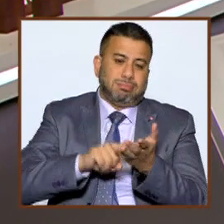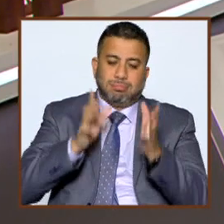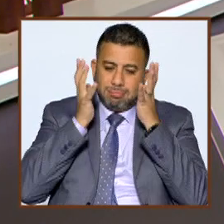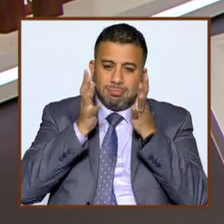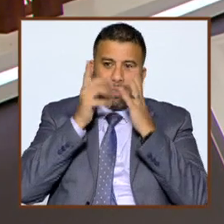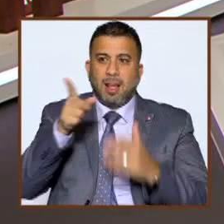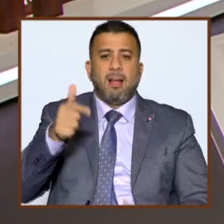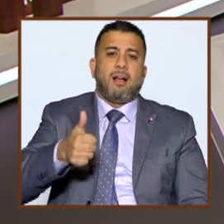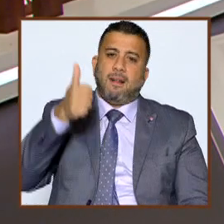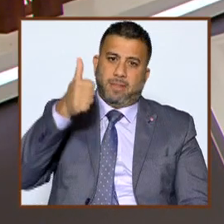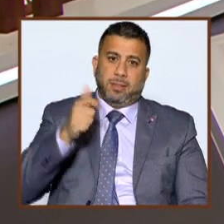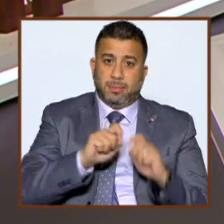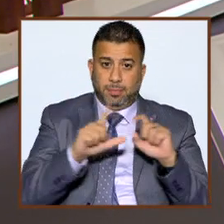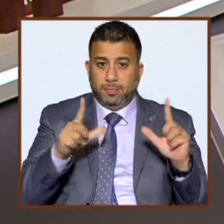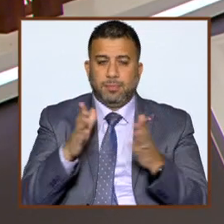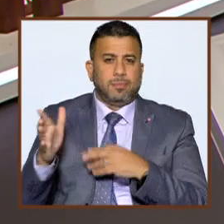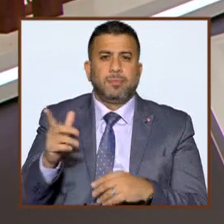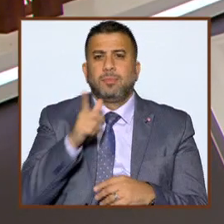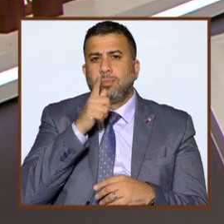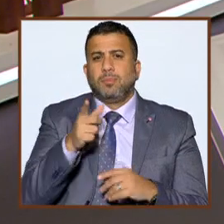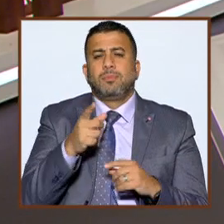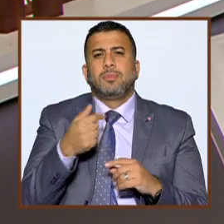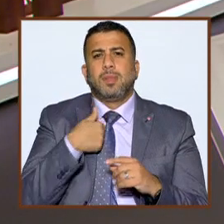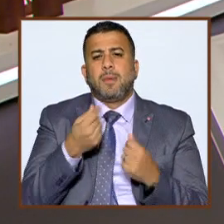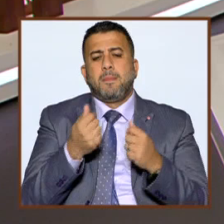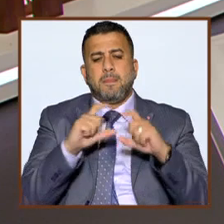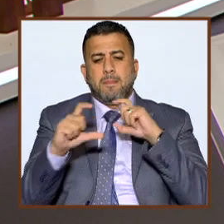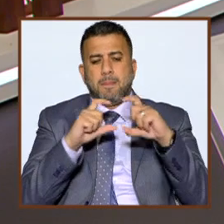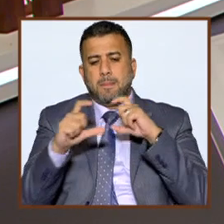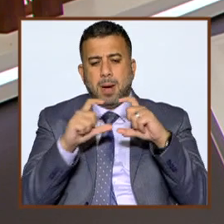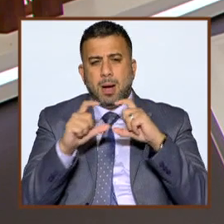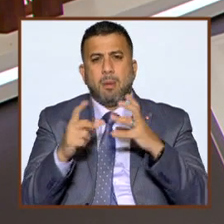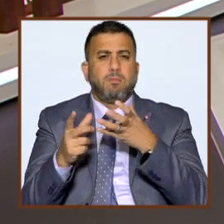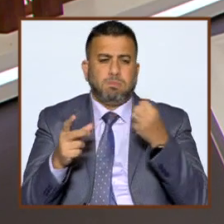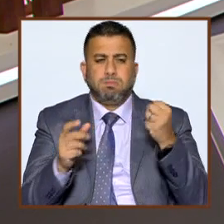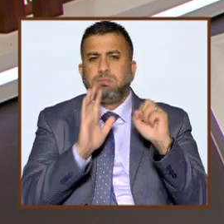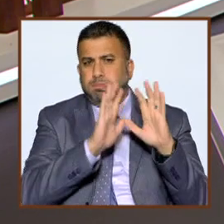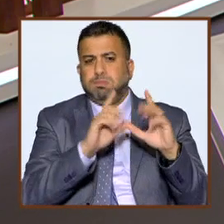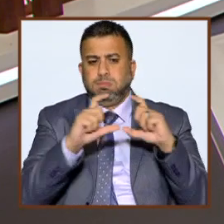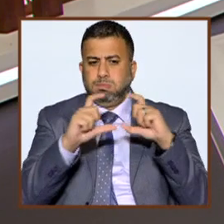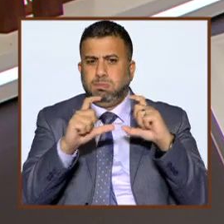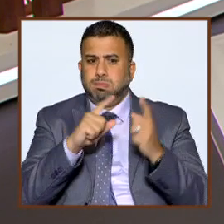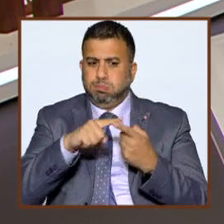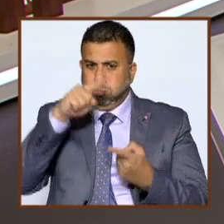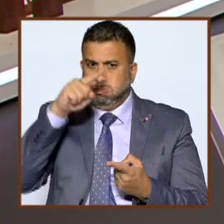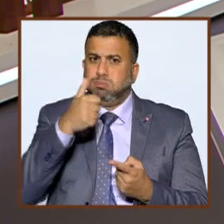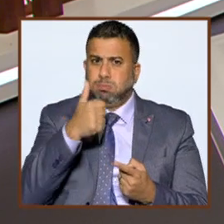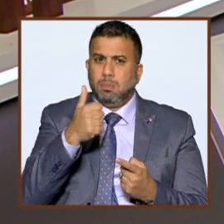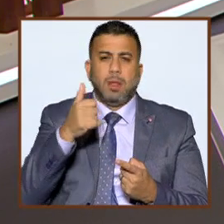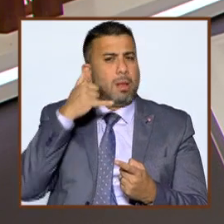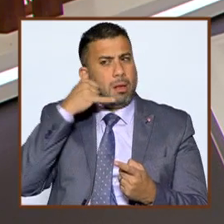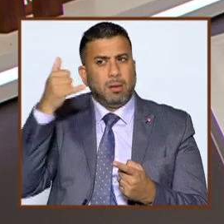عبد الله من السعودية يقول عندي مبلغ مالي يقول ما يستهان به لكن يقول أنا يعني البنك قال لي اتصلوا